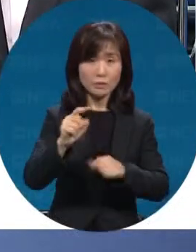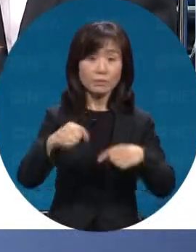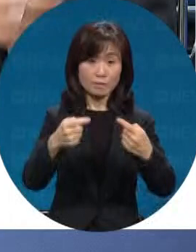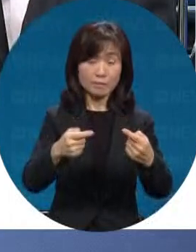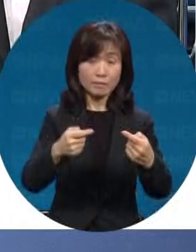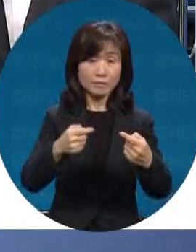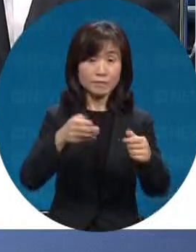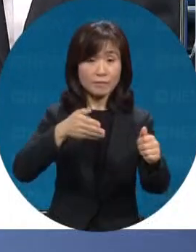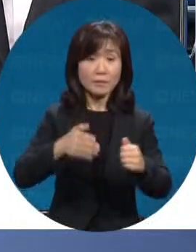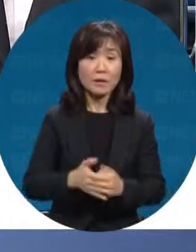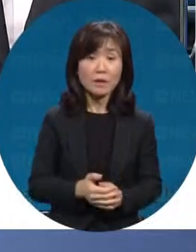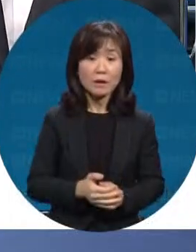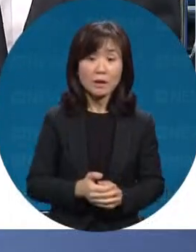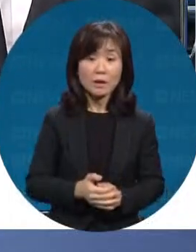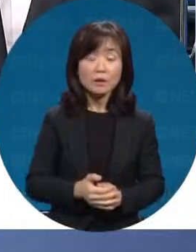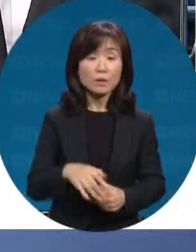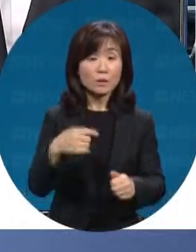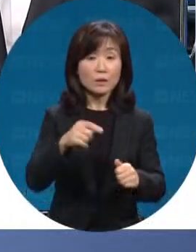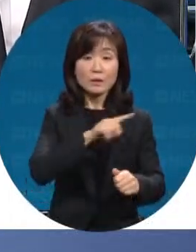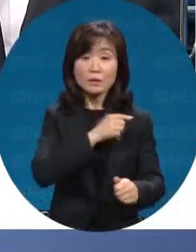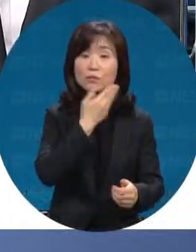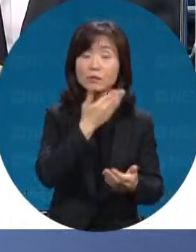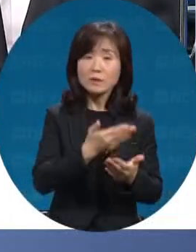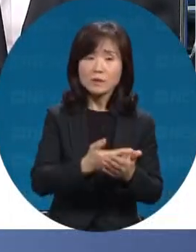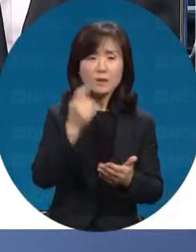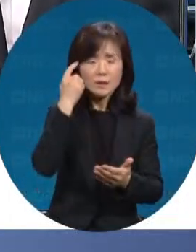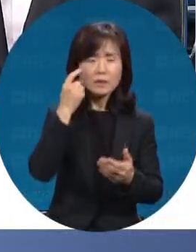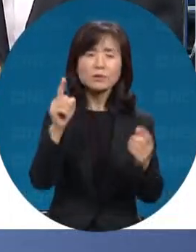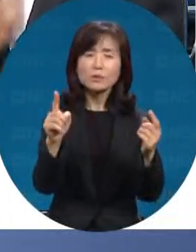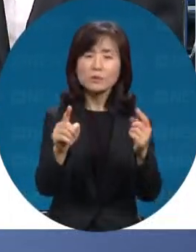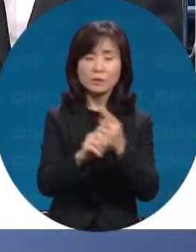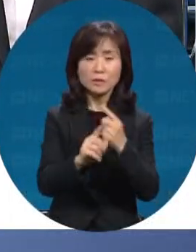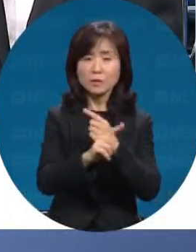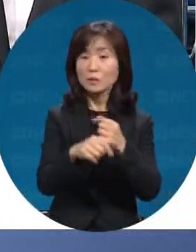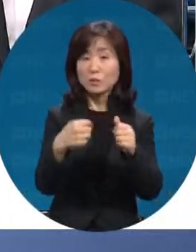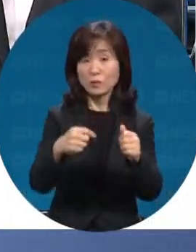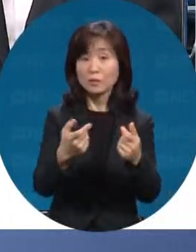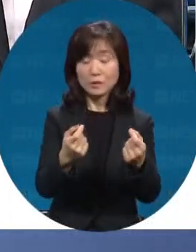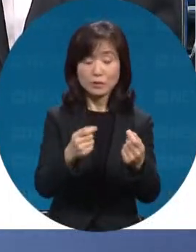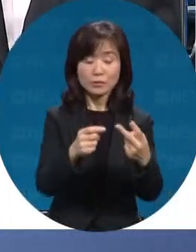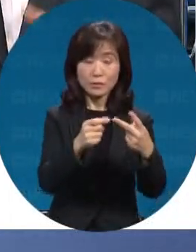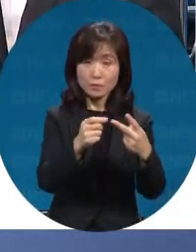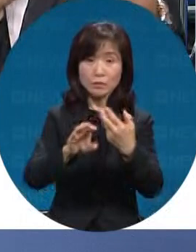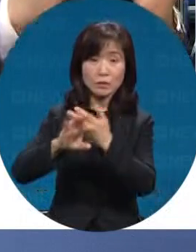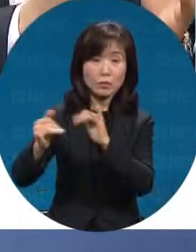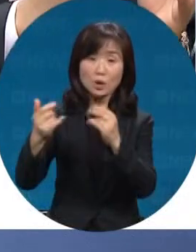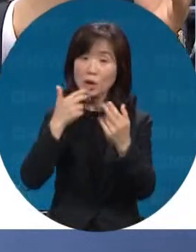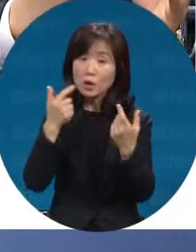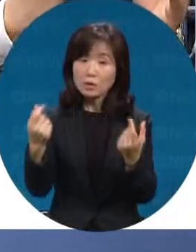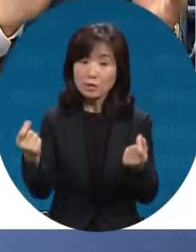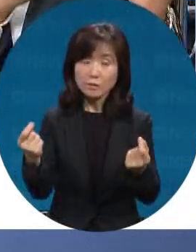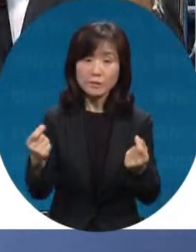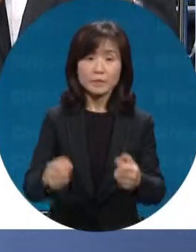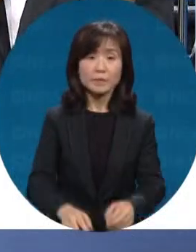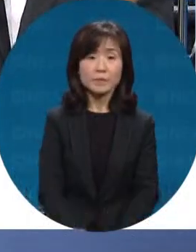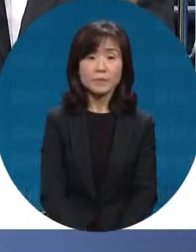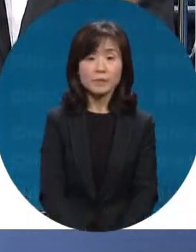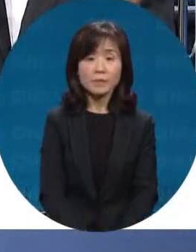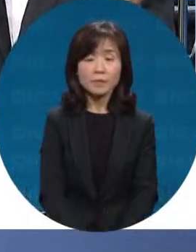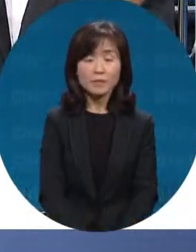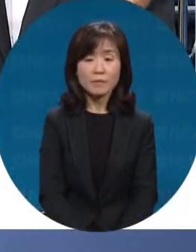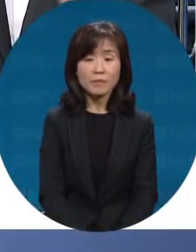대해서 이런 인식 교육이 우선이라고 생각을 합니다. 두 번째는 외국과 같이 조금은